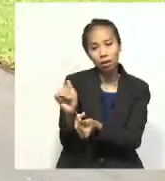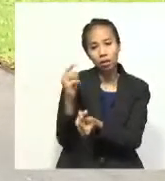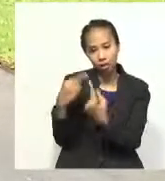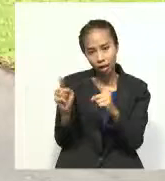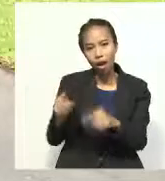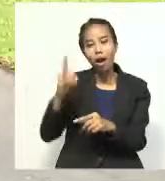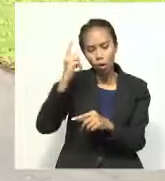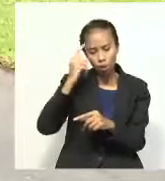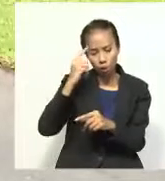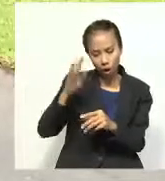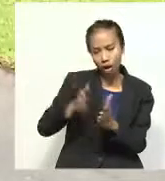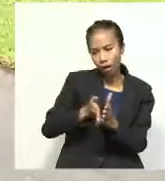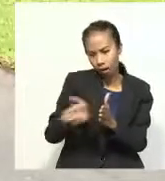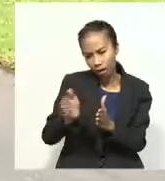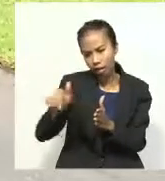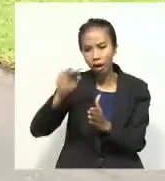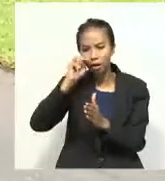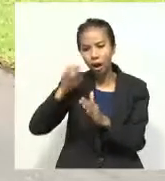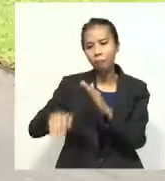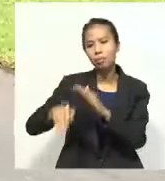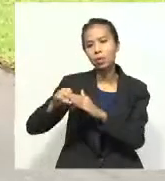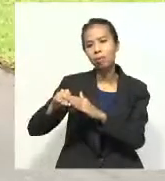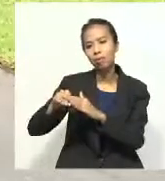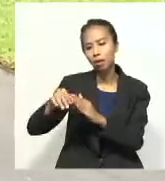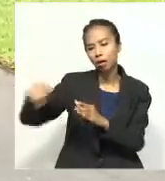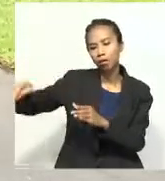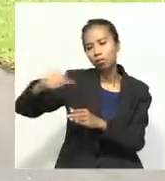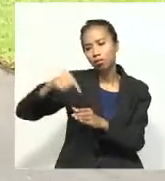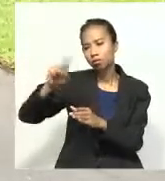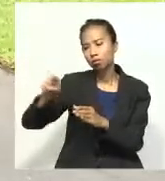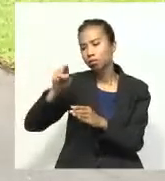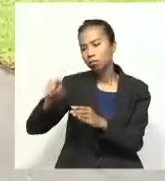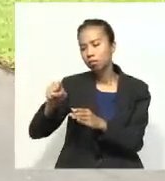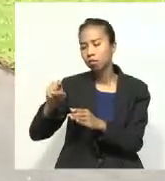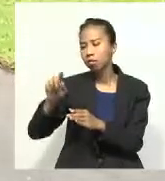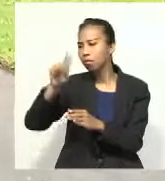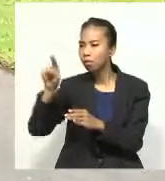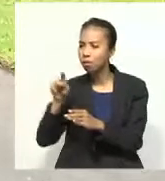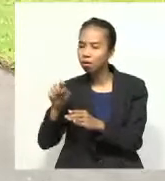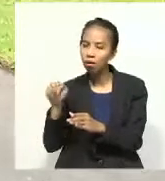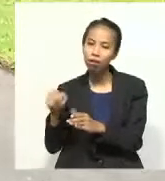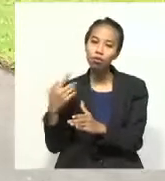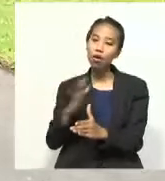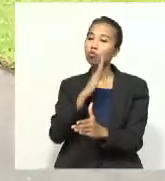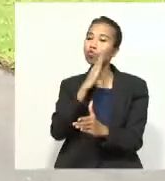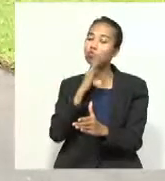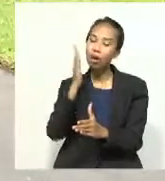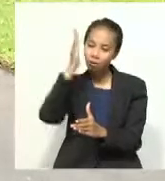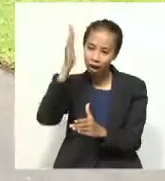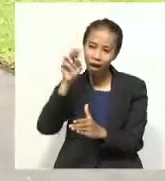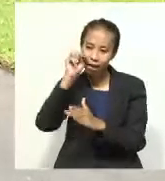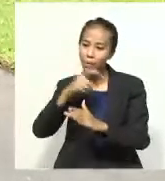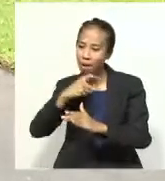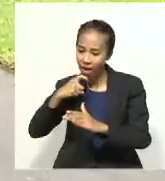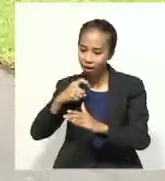างนี้ระยะทางเท่านี้มีน้ำอยู่เต็มเราก็เลยใส่เครื่องหมายเพื่อชั้นมาร์คไว้เผื่อว่าคราวหน้าเข้ามาระดับน้ำลดลง